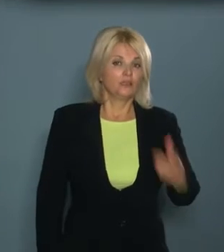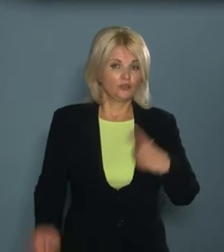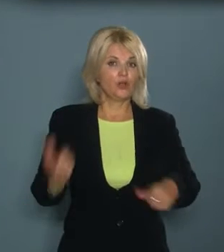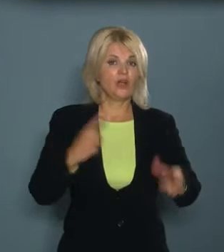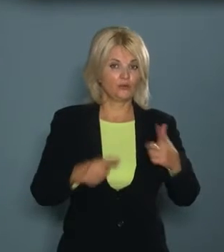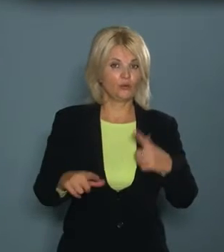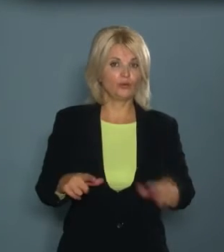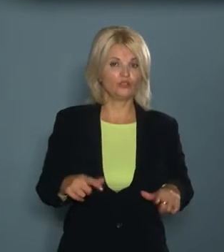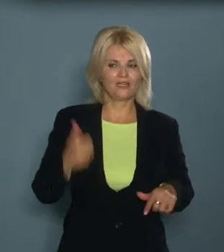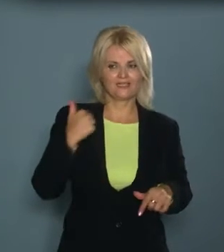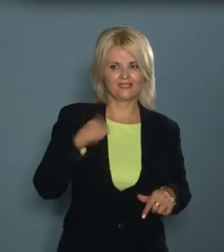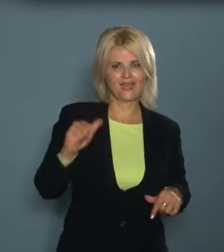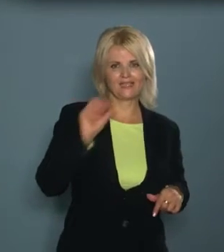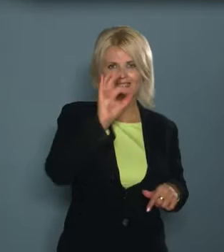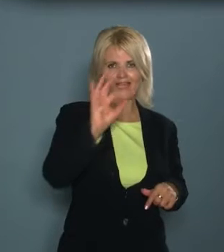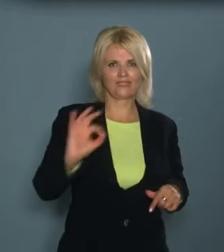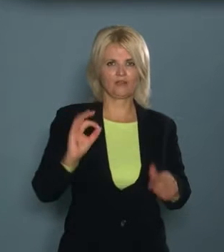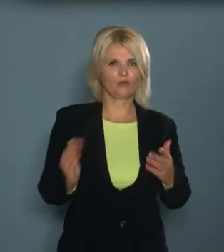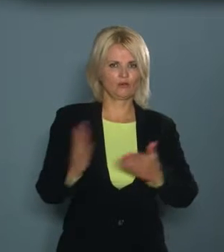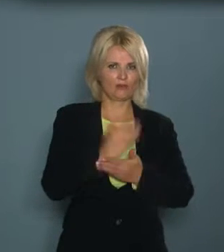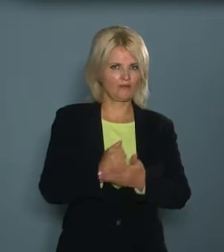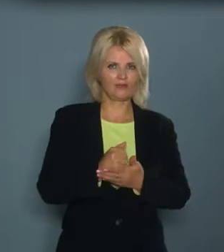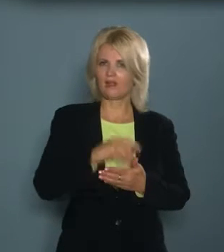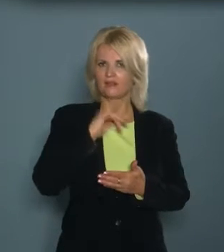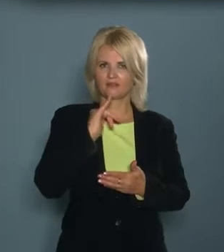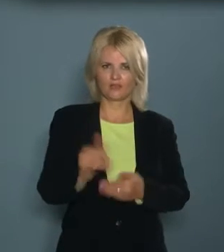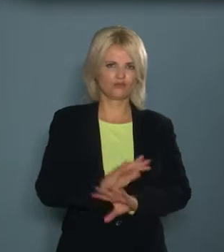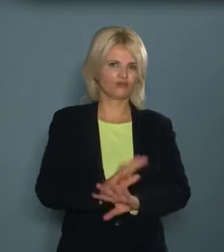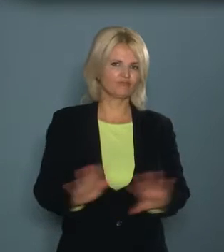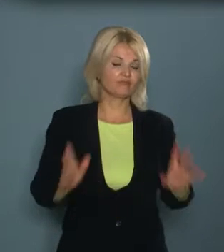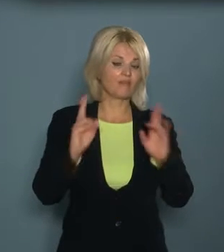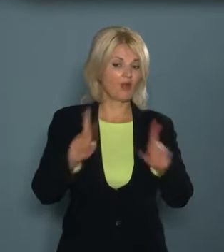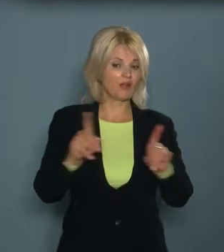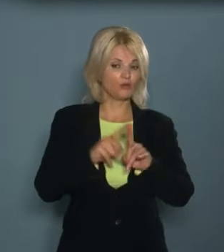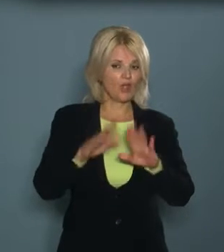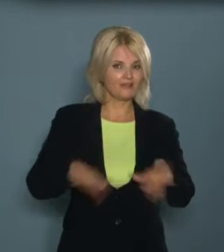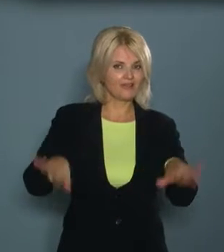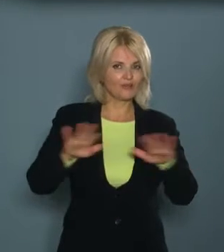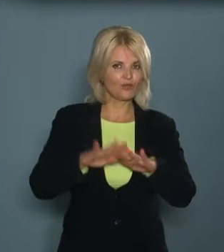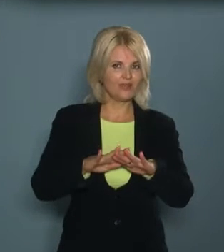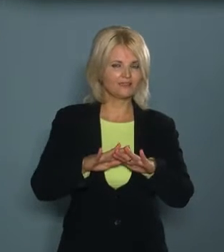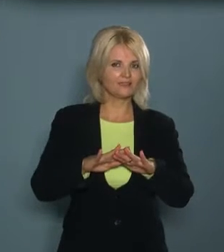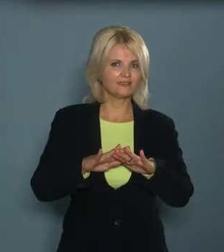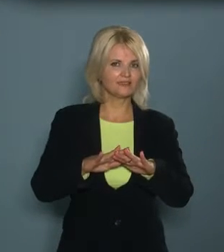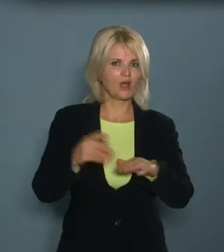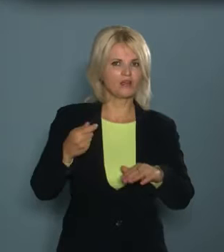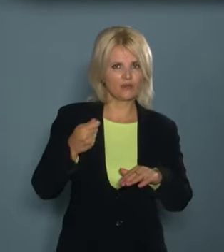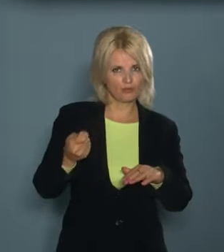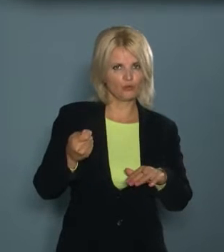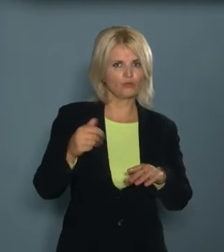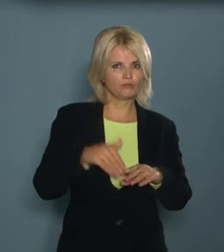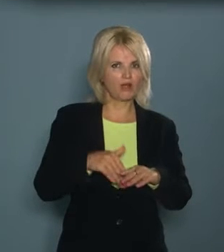hogy mondjam, hogy 100%-os bevétel az nincs. Tehát van olyan területe az